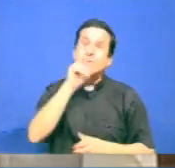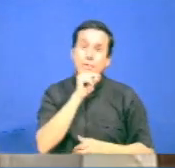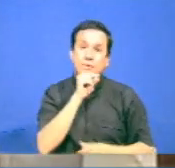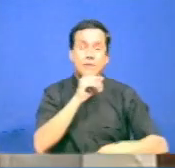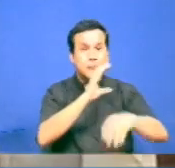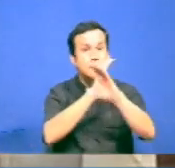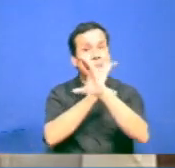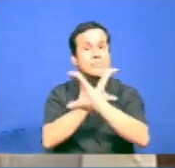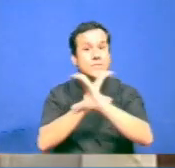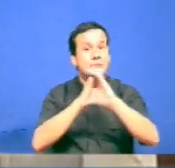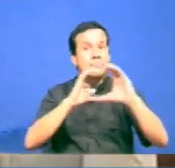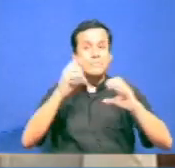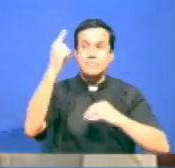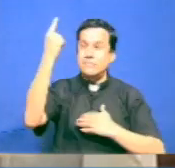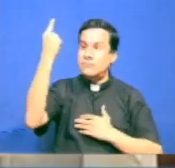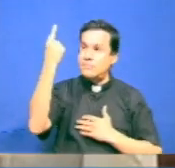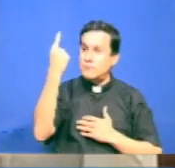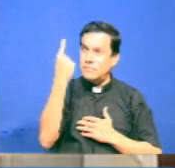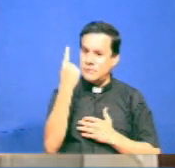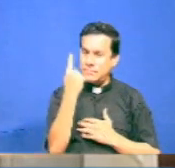alifufuka, Kristo